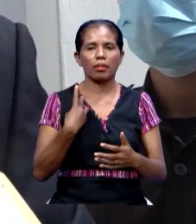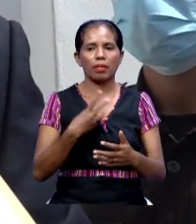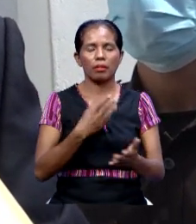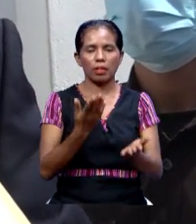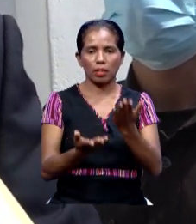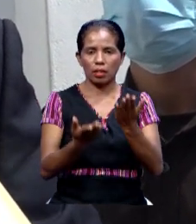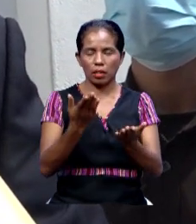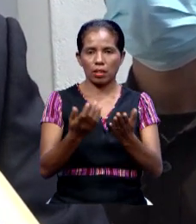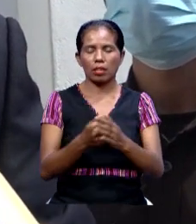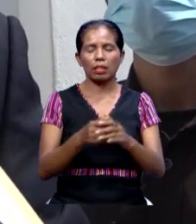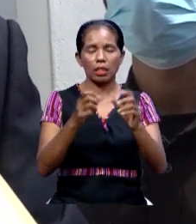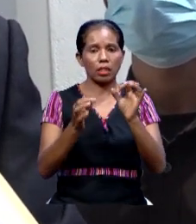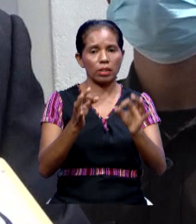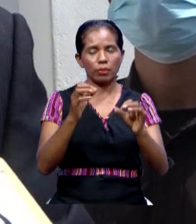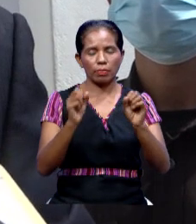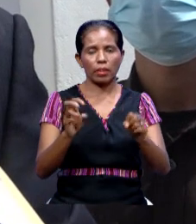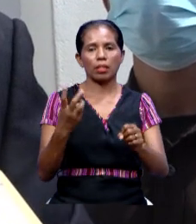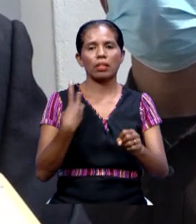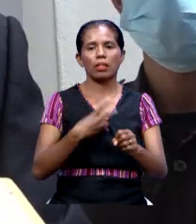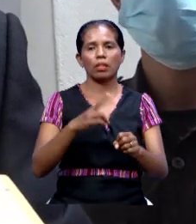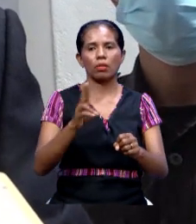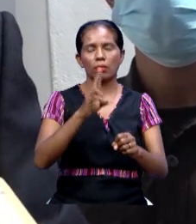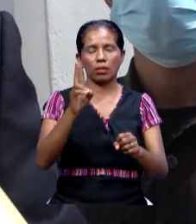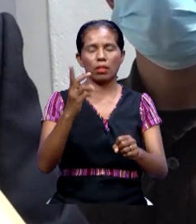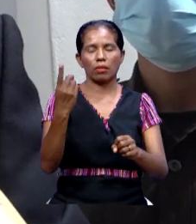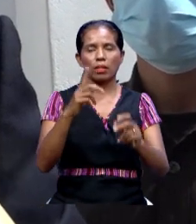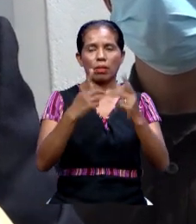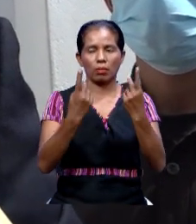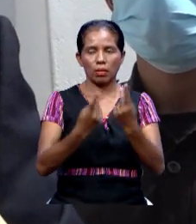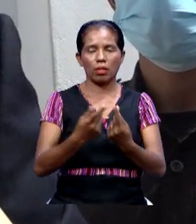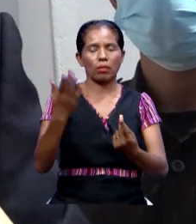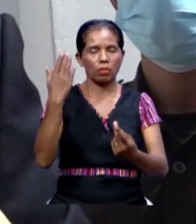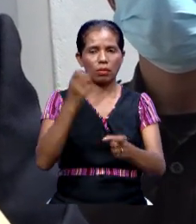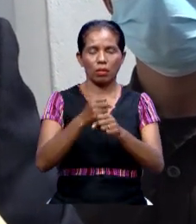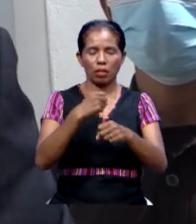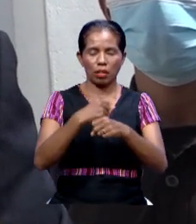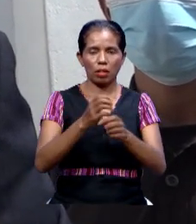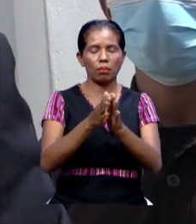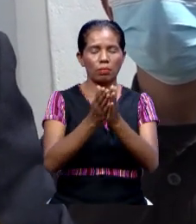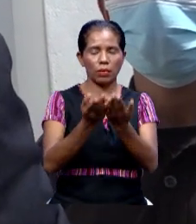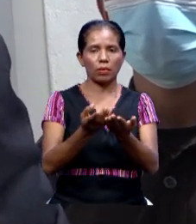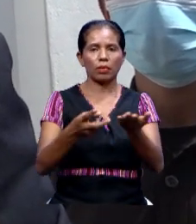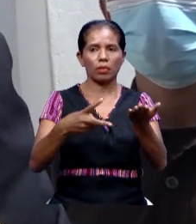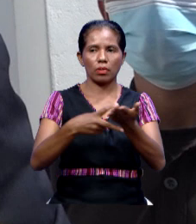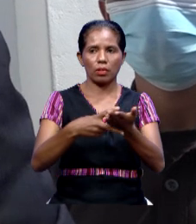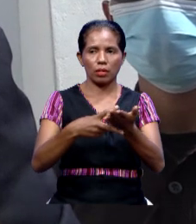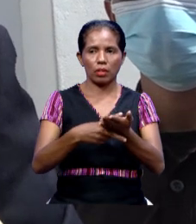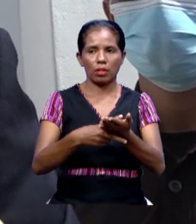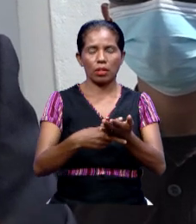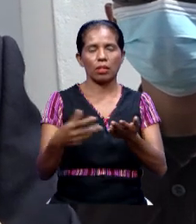itu sebela kita ujian nafatin kompanya idane. Kompanya idane beuluk produce kompanya sales. Bisa mitra